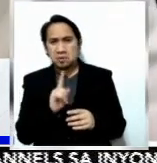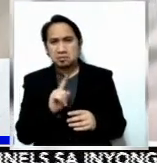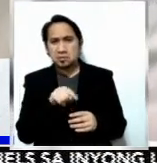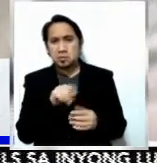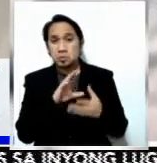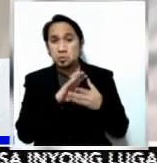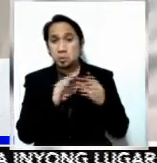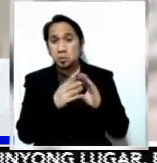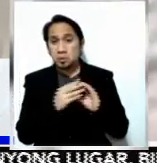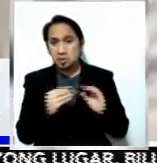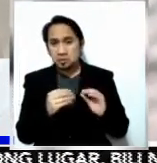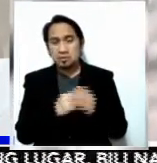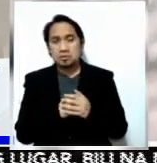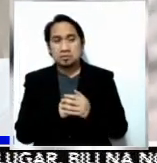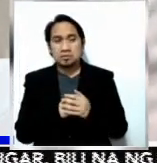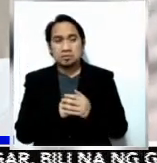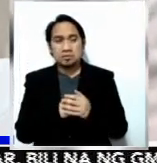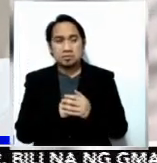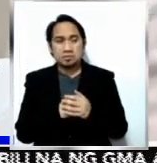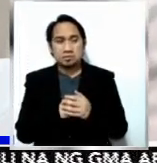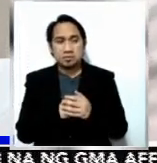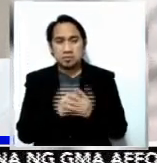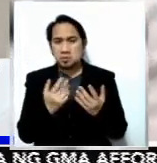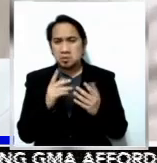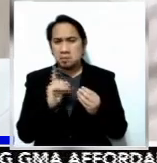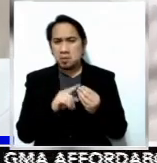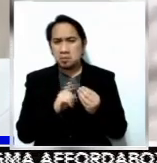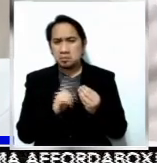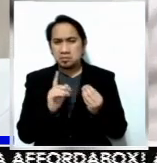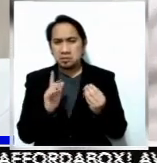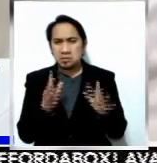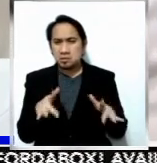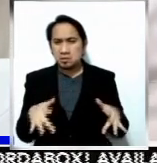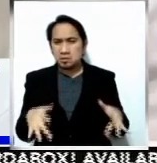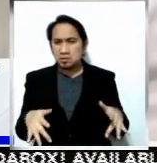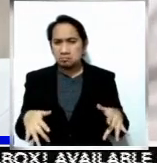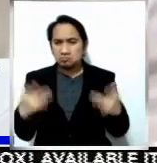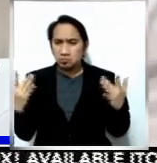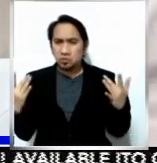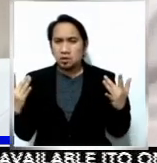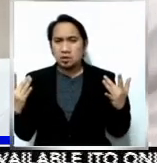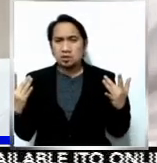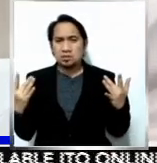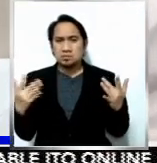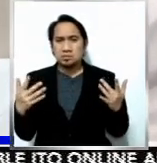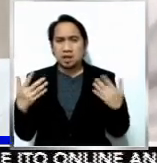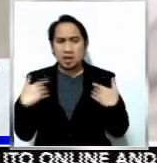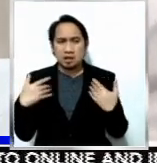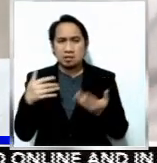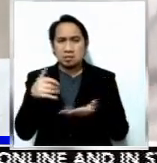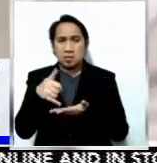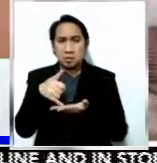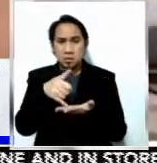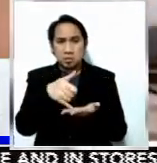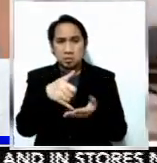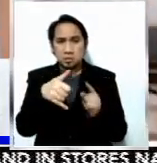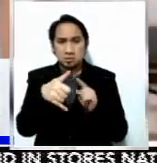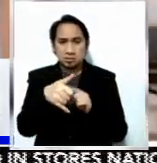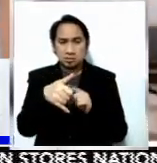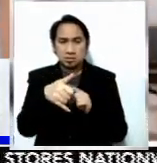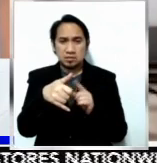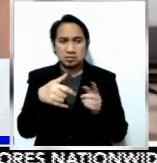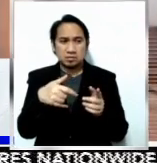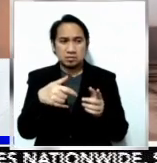pagka, ano, yung parang nabubuhay na trophy, ganun, na ako yung nag-ukit. Yung trophy